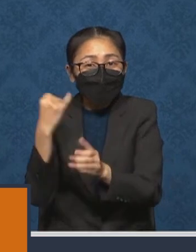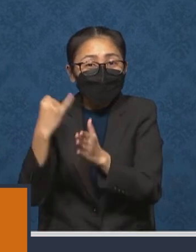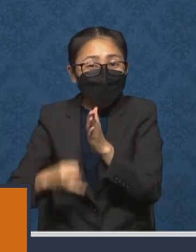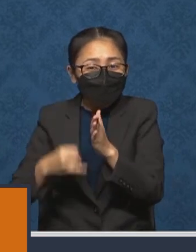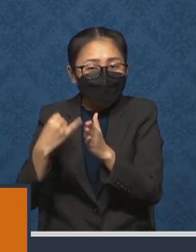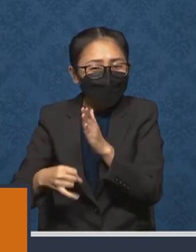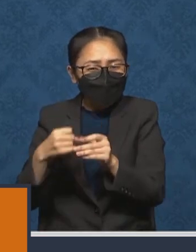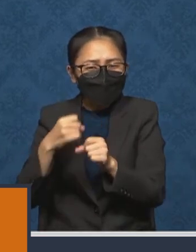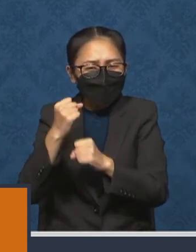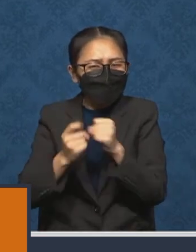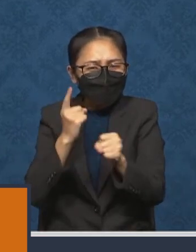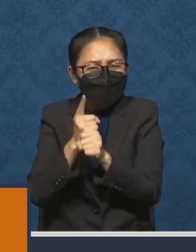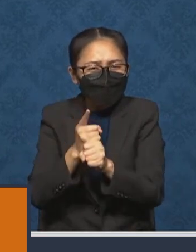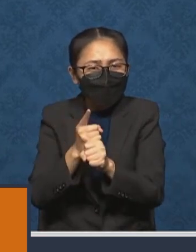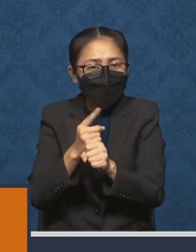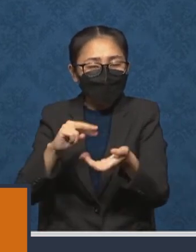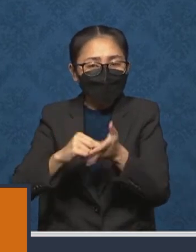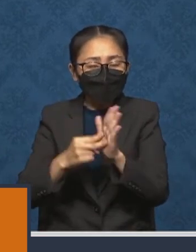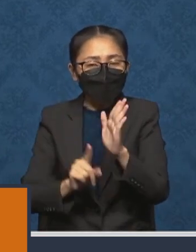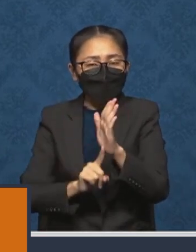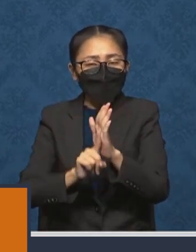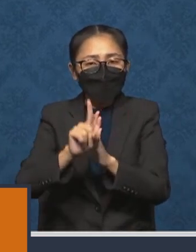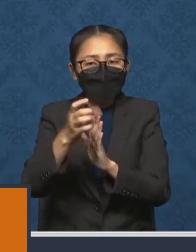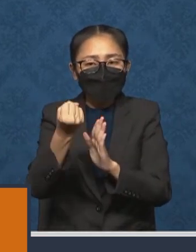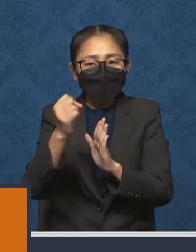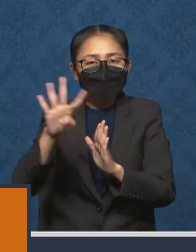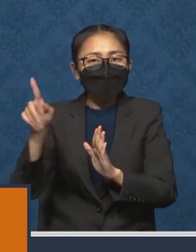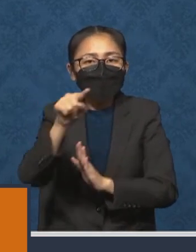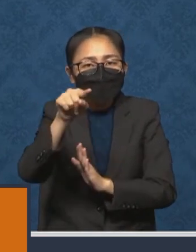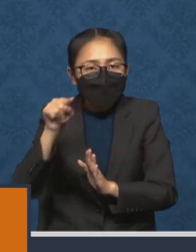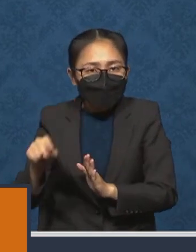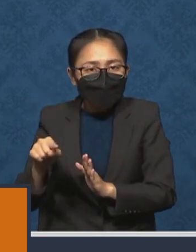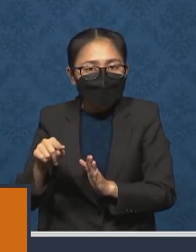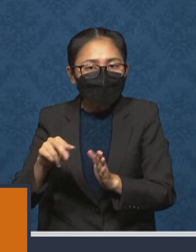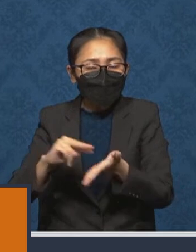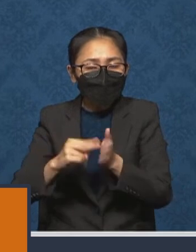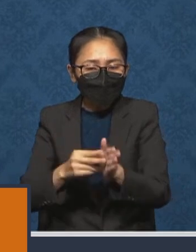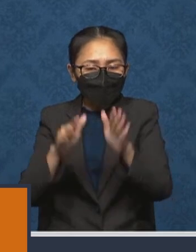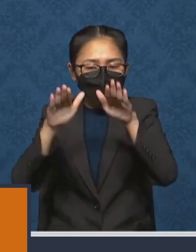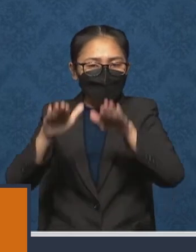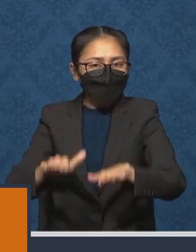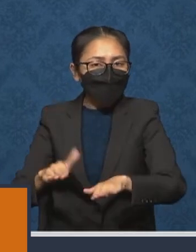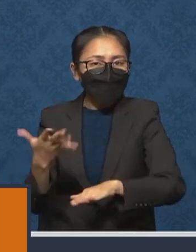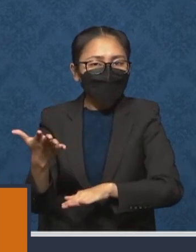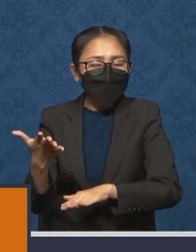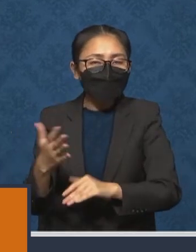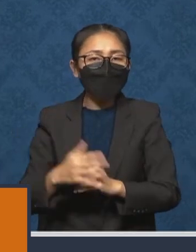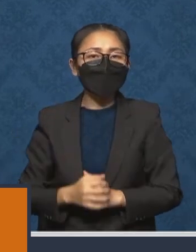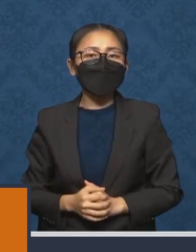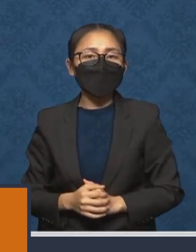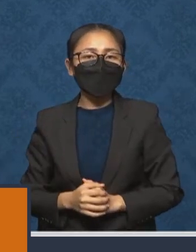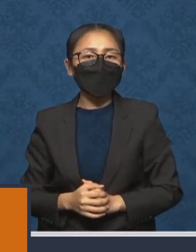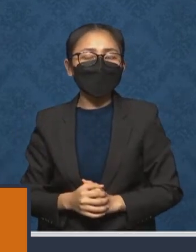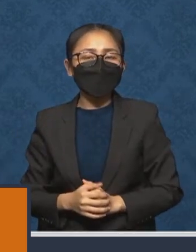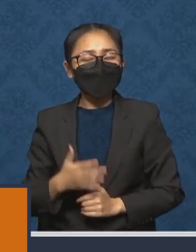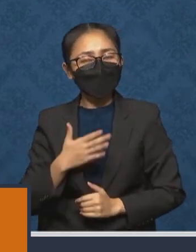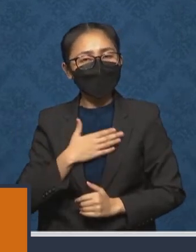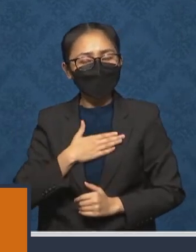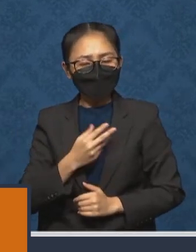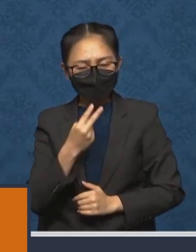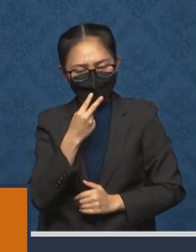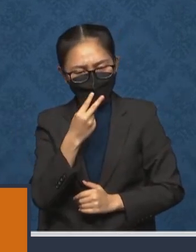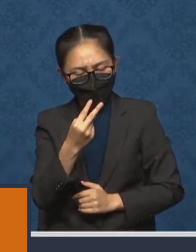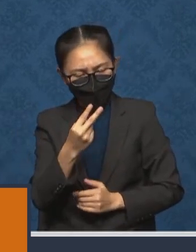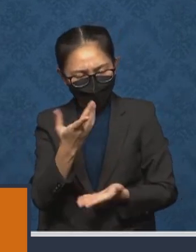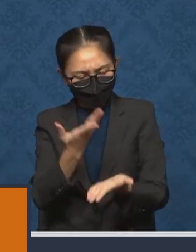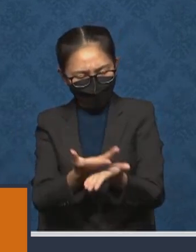1ปีสูงกว่า 14% ทุกปีและไม่มีแนวโน้มที่จะลดลงเลยซึ่งเมื่อผมได้เห็นการท